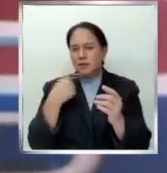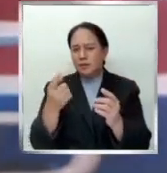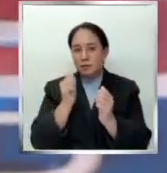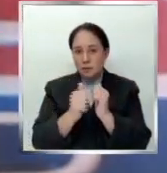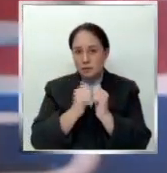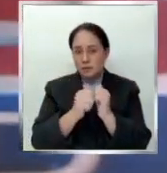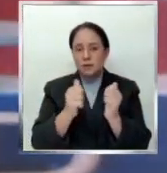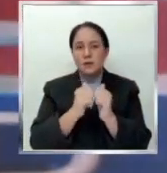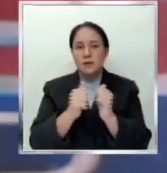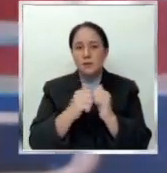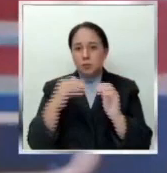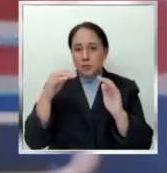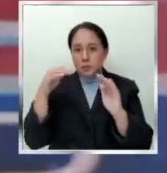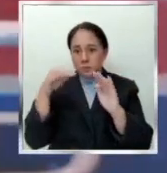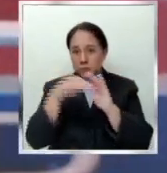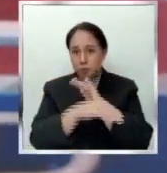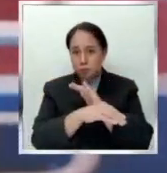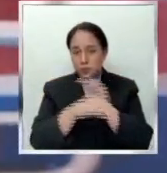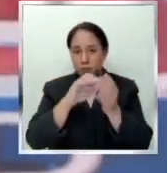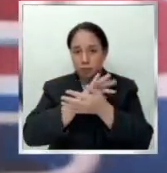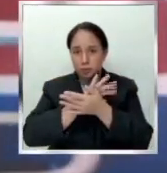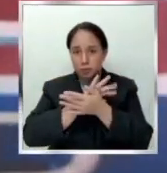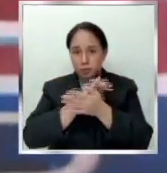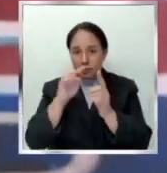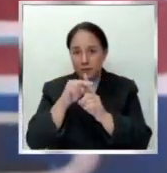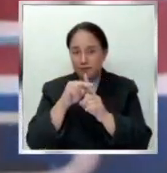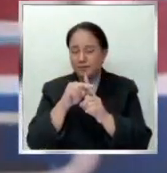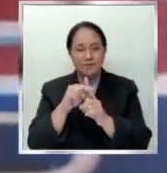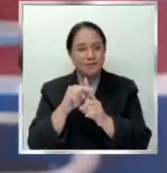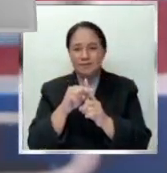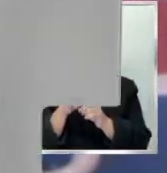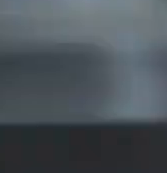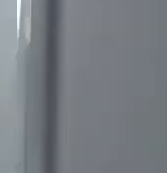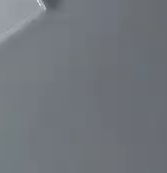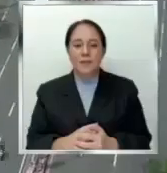ay bumababa na rin ang mga kaso. Yan ang tinutukan ni Von Aquino.